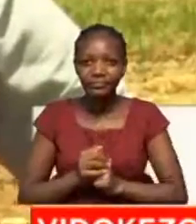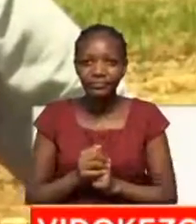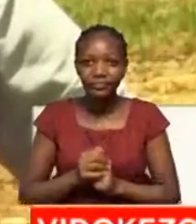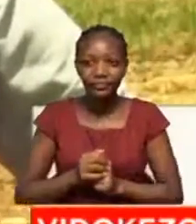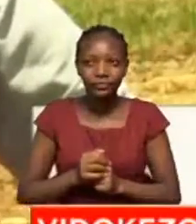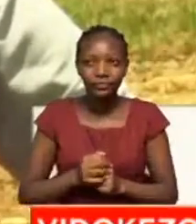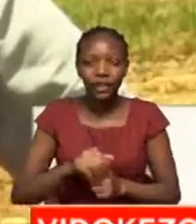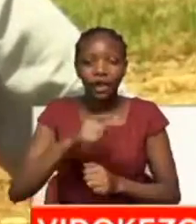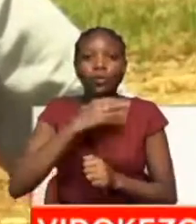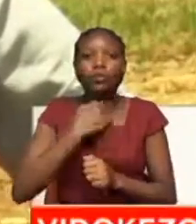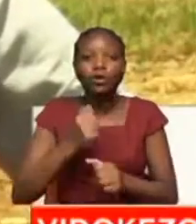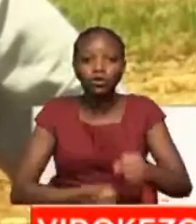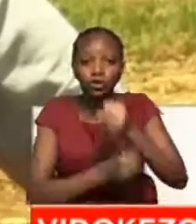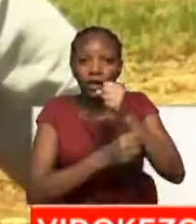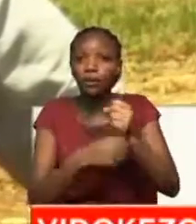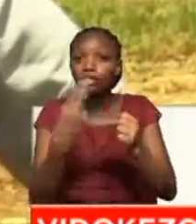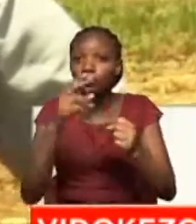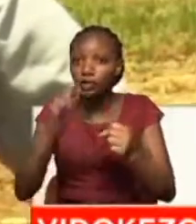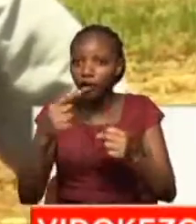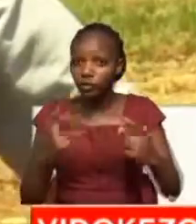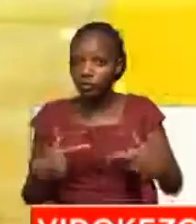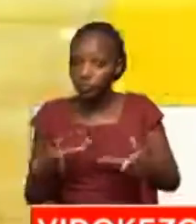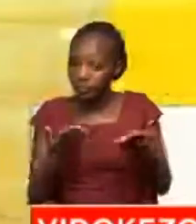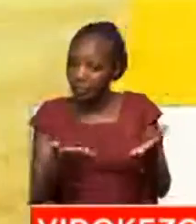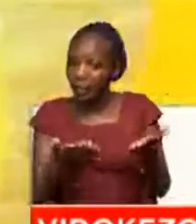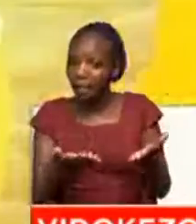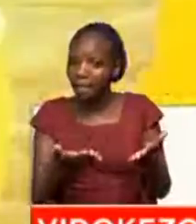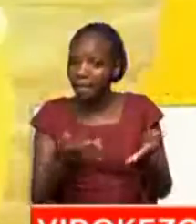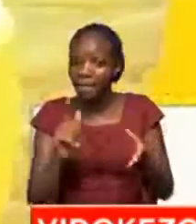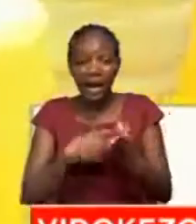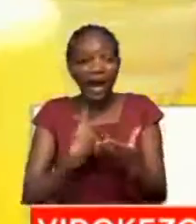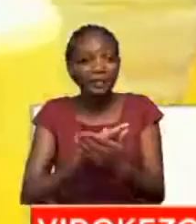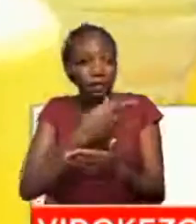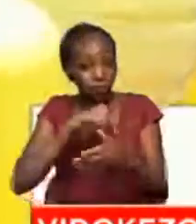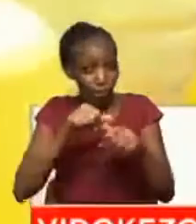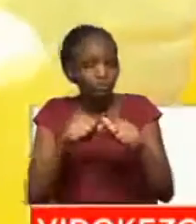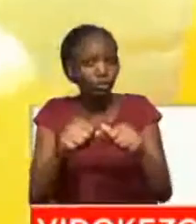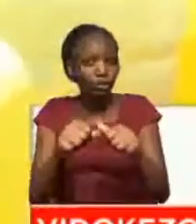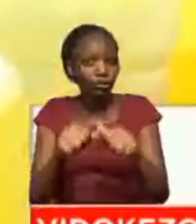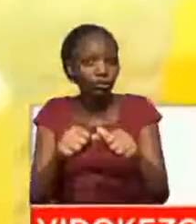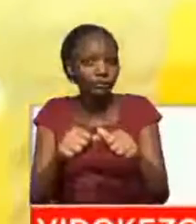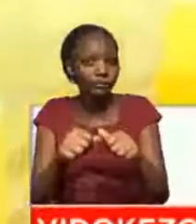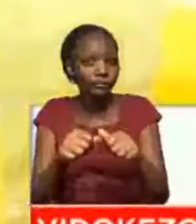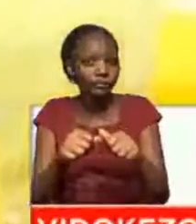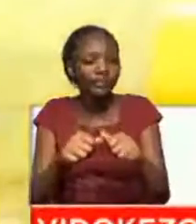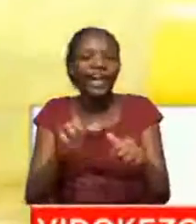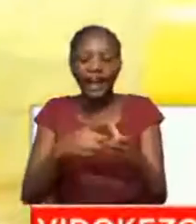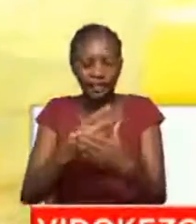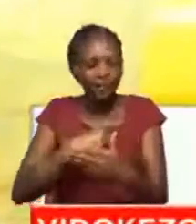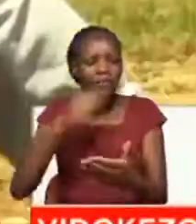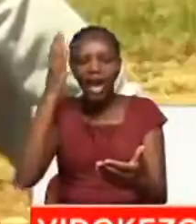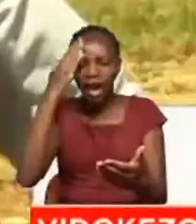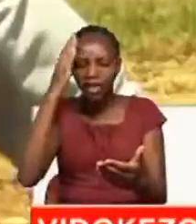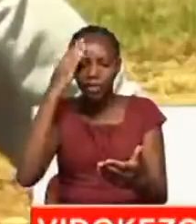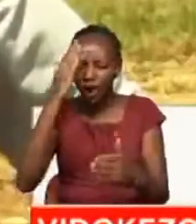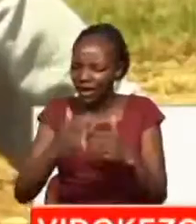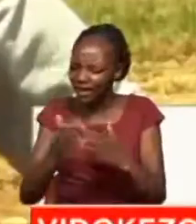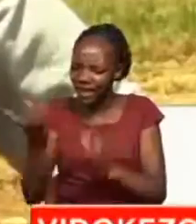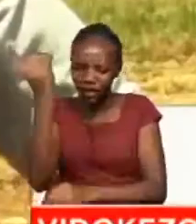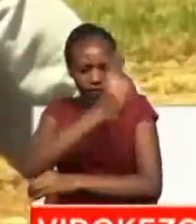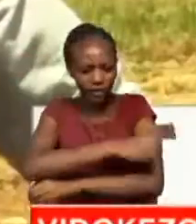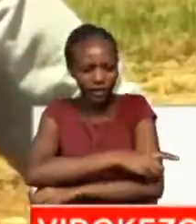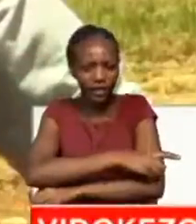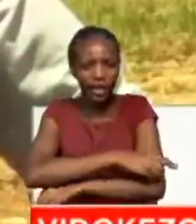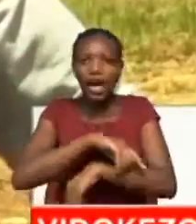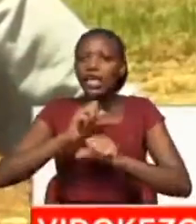2,000 population of these informal settlements, and we are still continuing, and I know at the end of the day we will